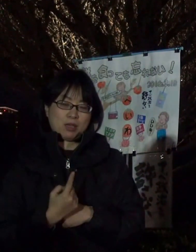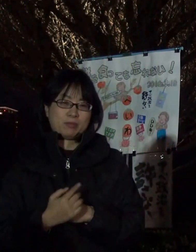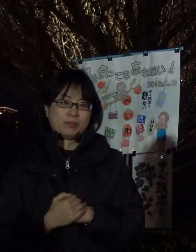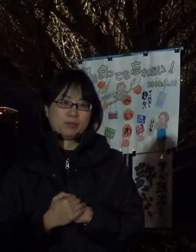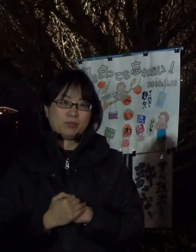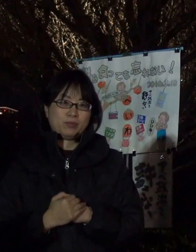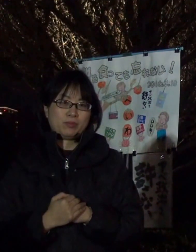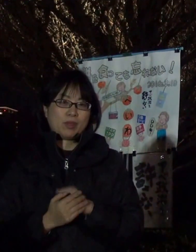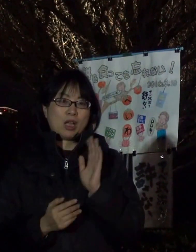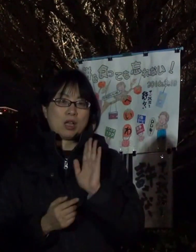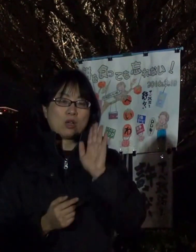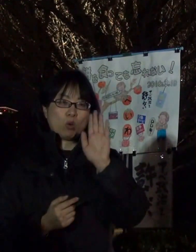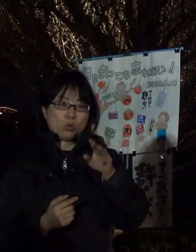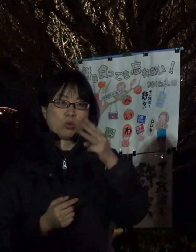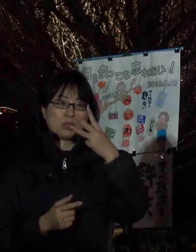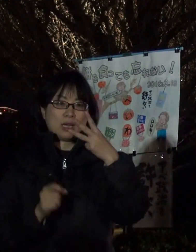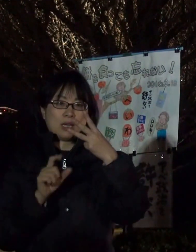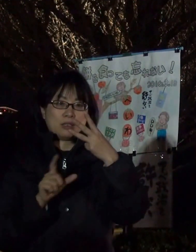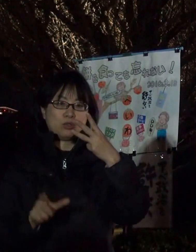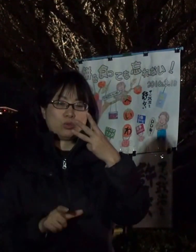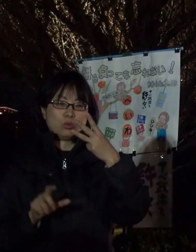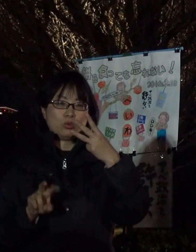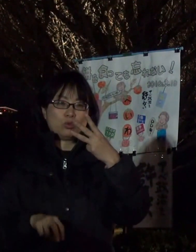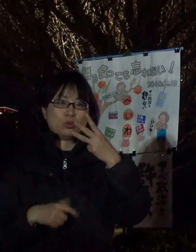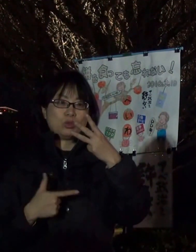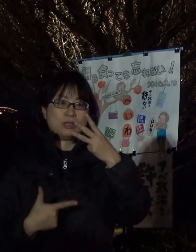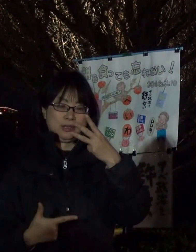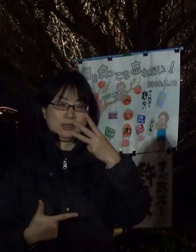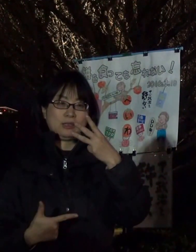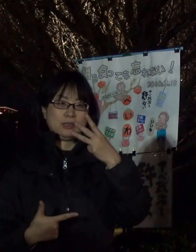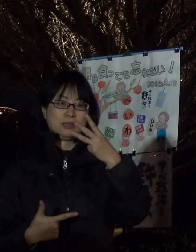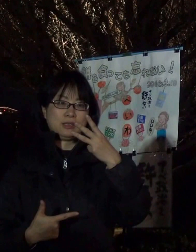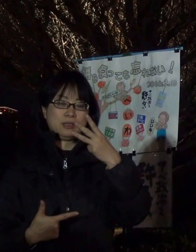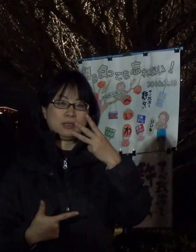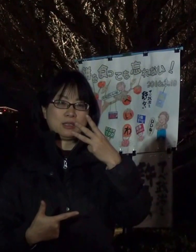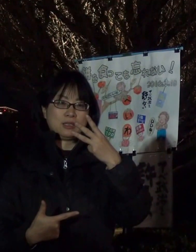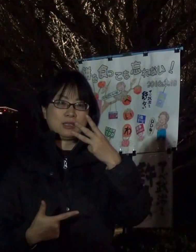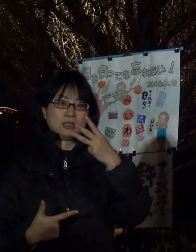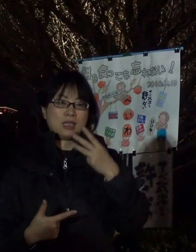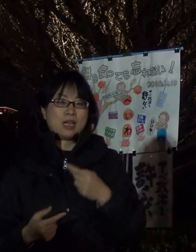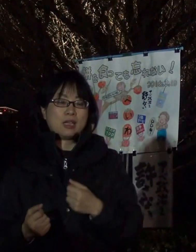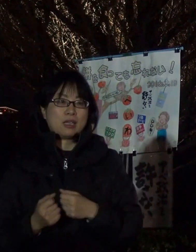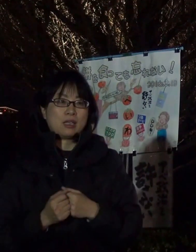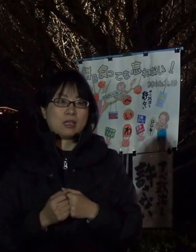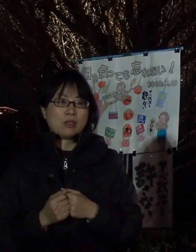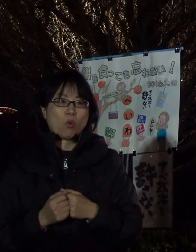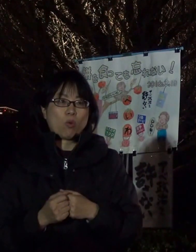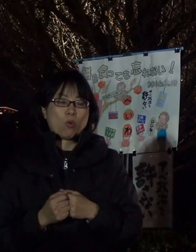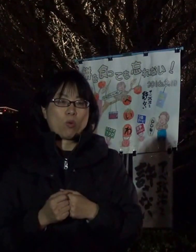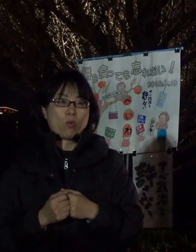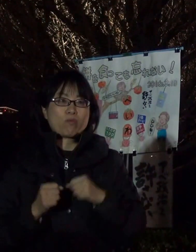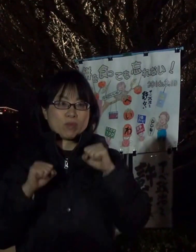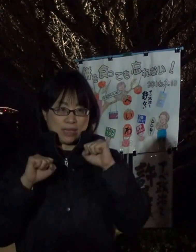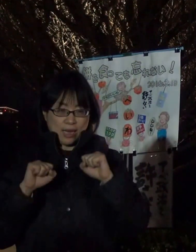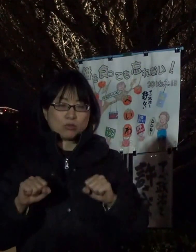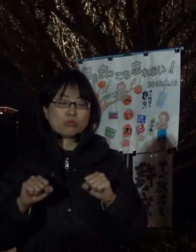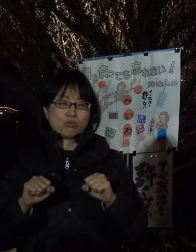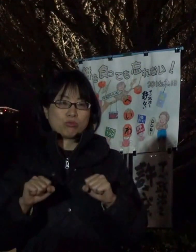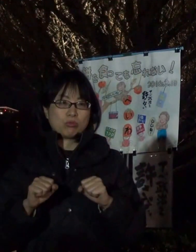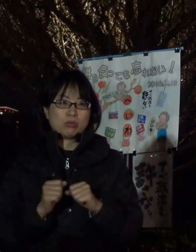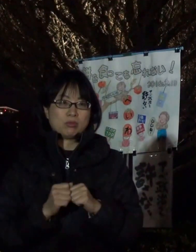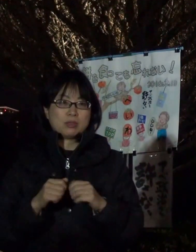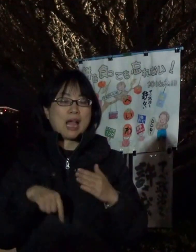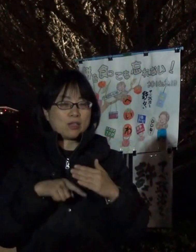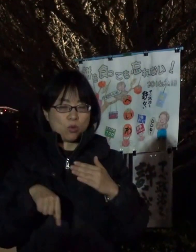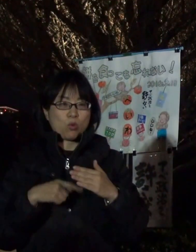3月の17日に毎回ちょっとイベントのお話しさせてもらうんですけど、小林節さんと座間宮ガ